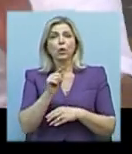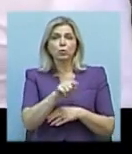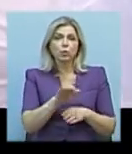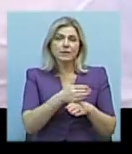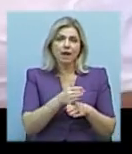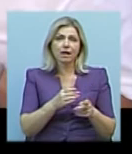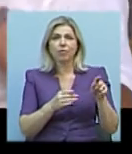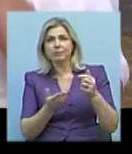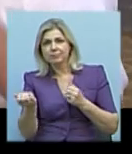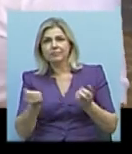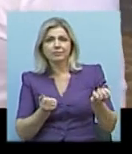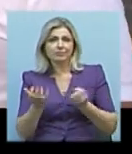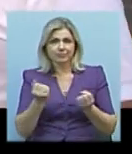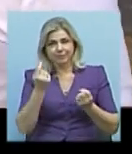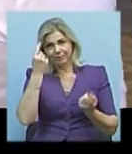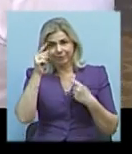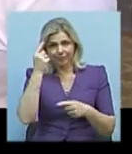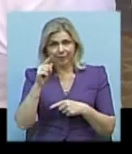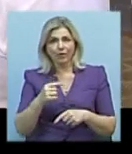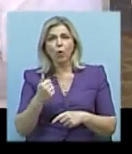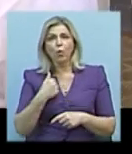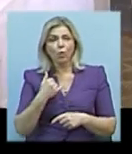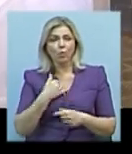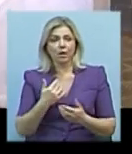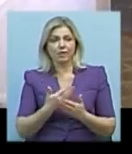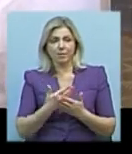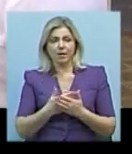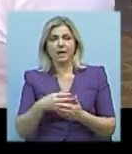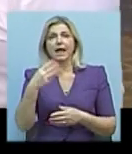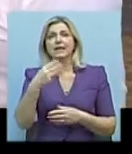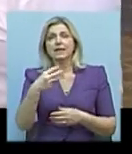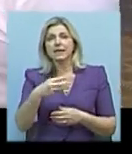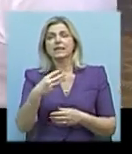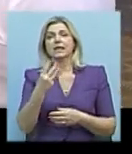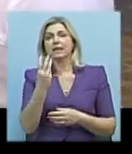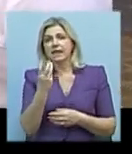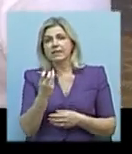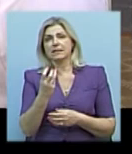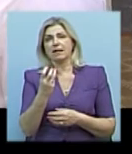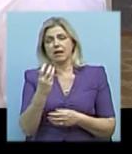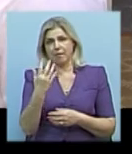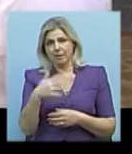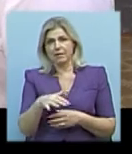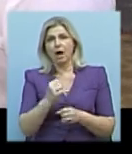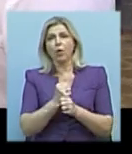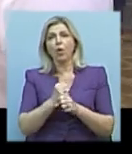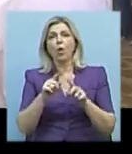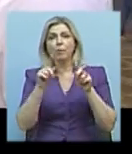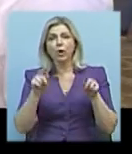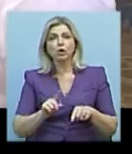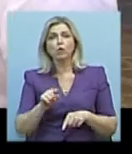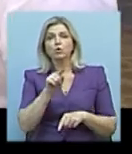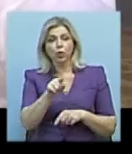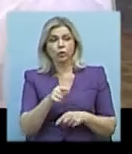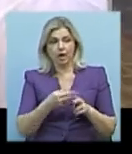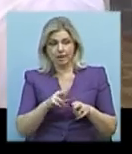підтягую, ту підтягую. Ну. У мене взагалі десь 350 робіт всіх ну, налічується моя колекція. І що тут зображено? Що ви це